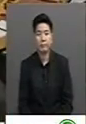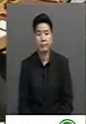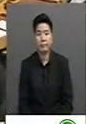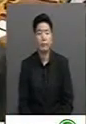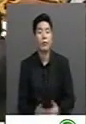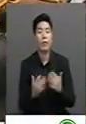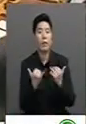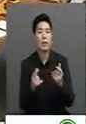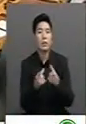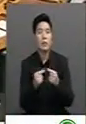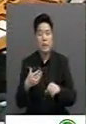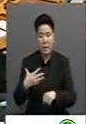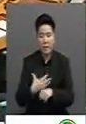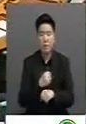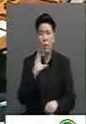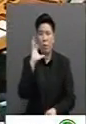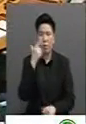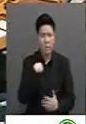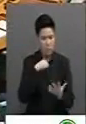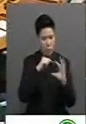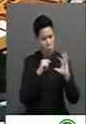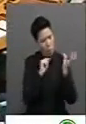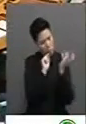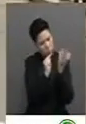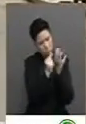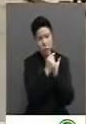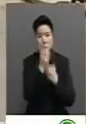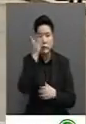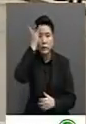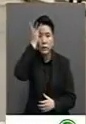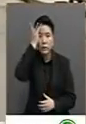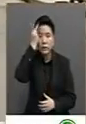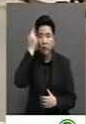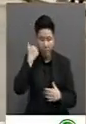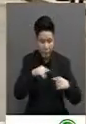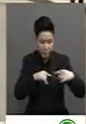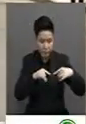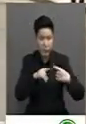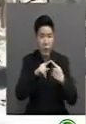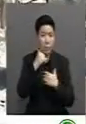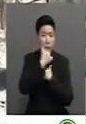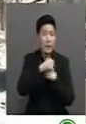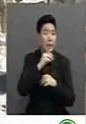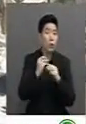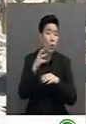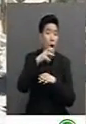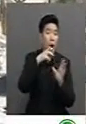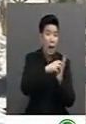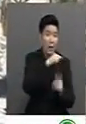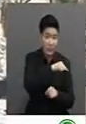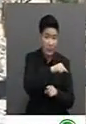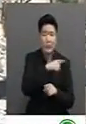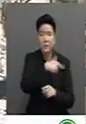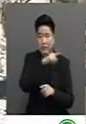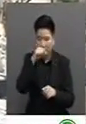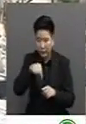ช่วงนี้สถานการณ์การเมืองโลกในหลายพื้นที่อยู่ในภาวะตึงเครียดทั้งความขัดแย้งในตะวันออกกลางการชุมนุมประท้วงรัฐ